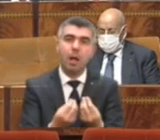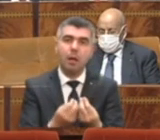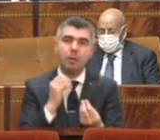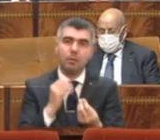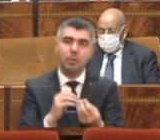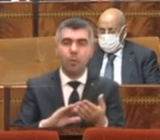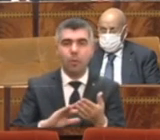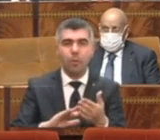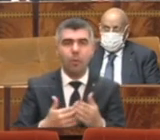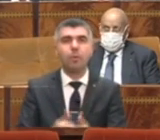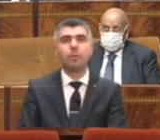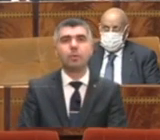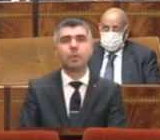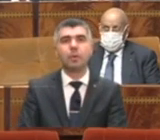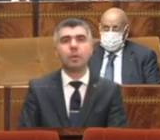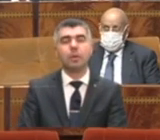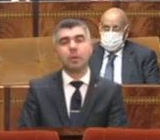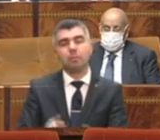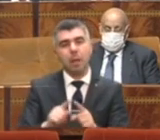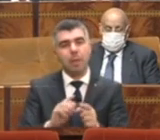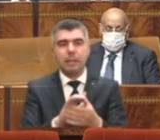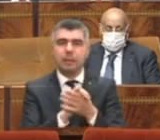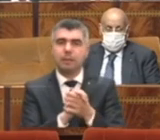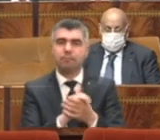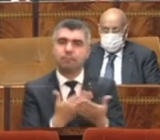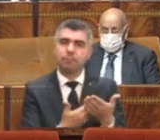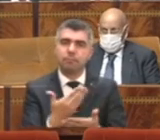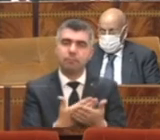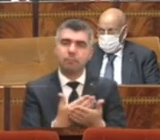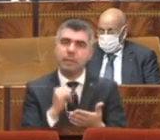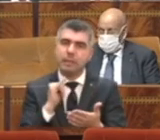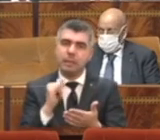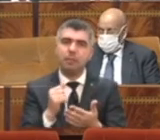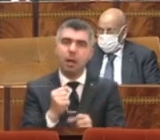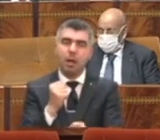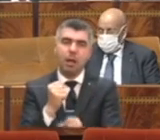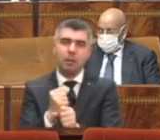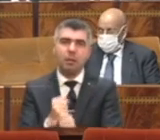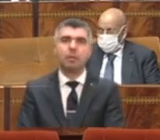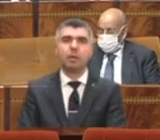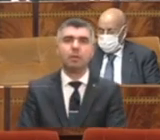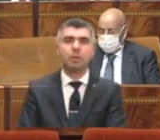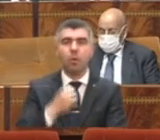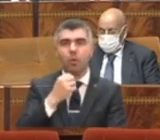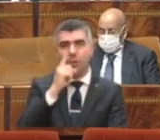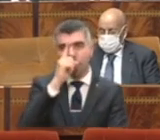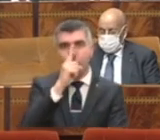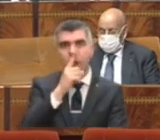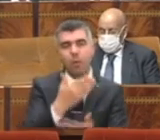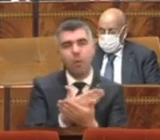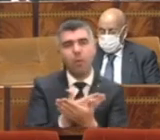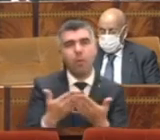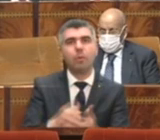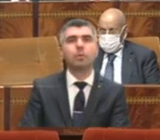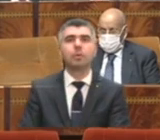معك يعني الحمد لله صدقه طويله وعمل وكل شيء، وهذا تنتمنى من الله انه باش الله يجازيك